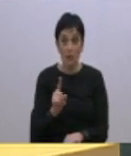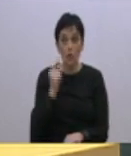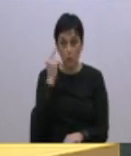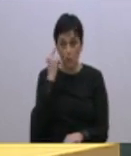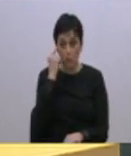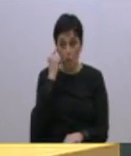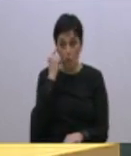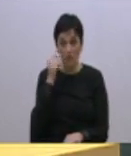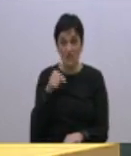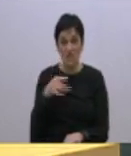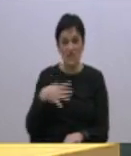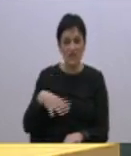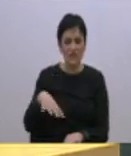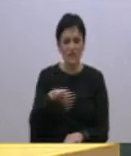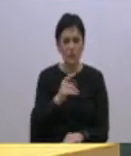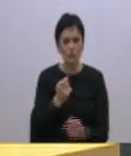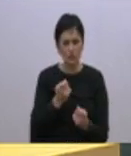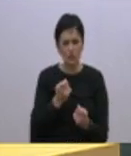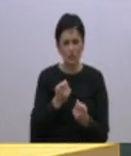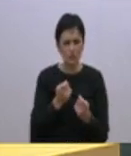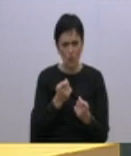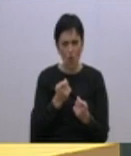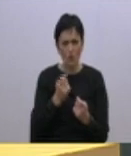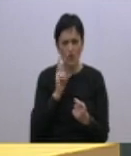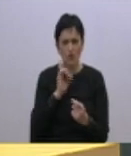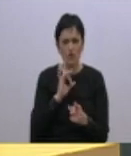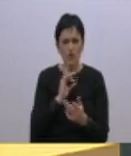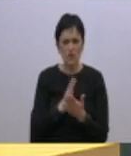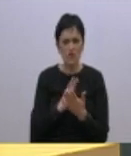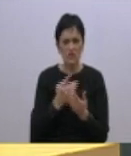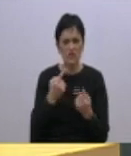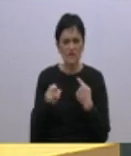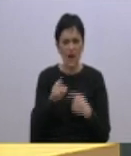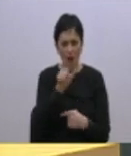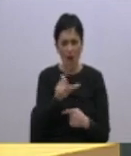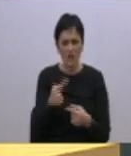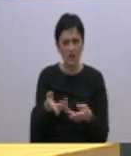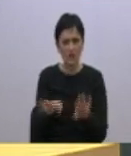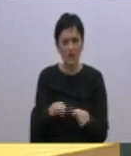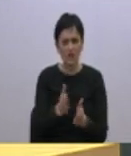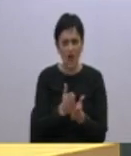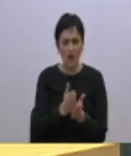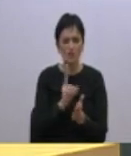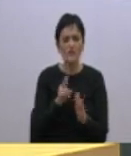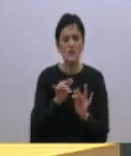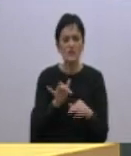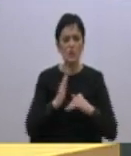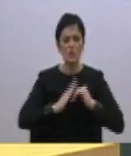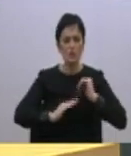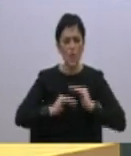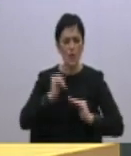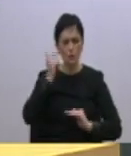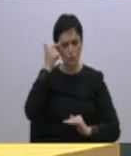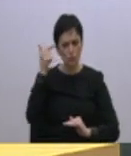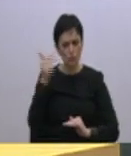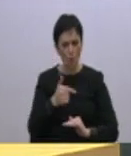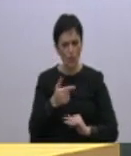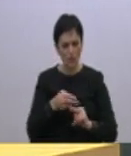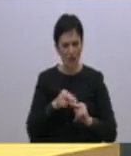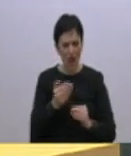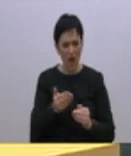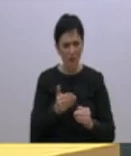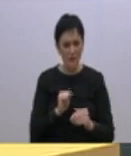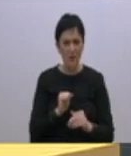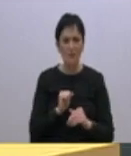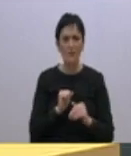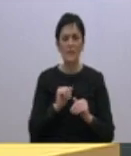რომ ამ ქვეყანაში ცოტა სხვა ხალხიც დარჩა ჯერ კიდევ ამ საქმის მწოდნეები პროფესიონალები არ ვიცი